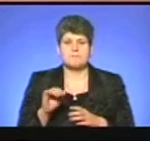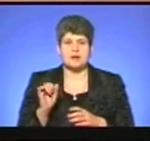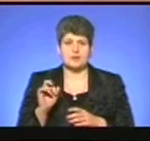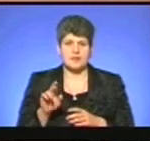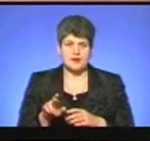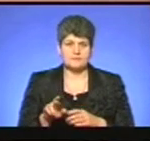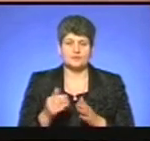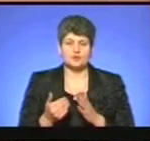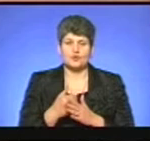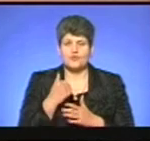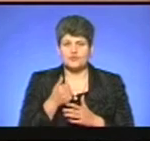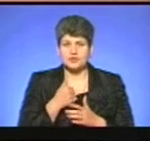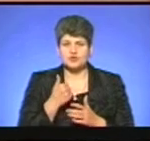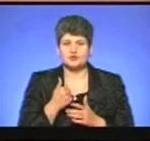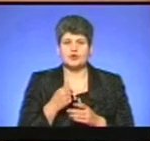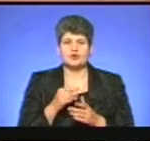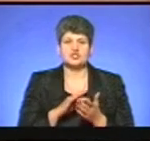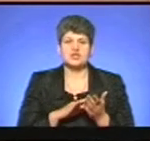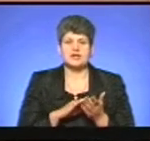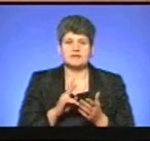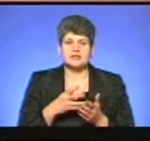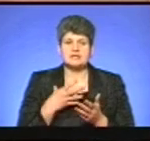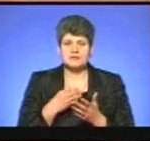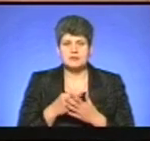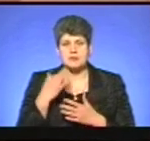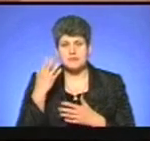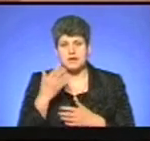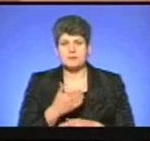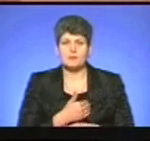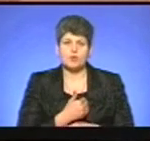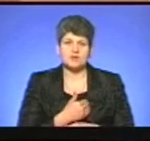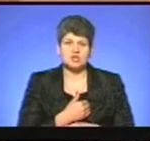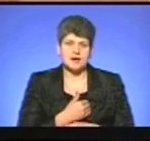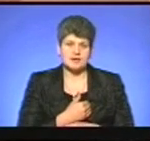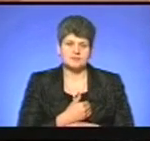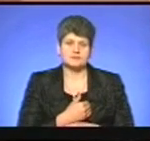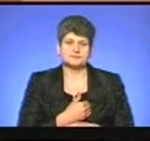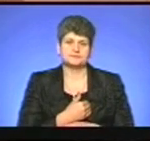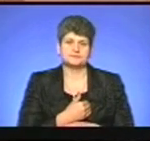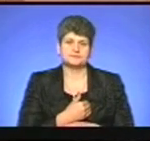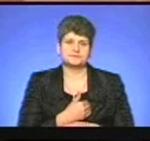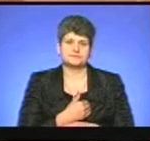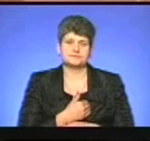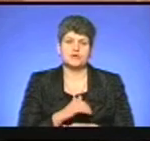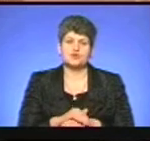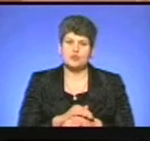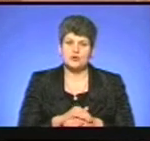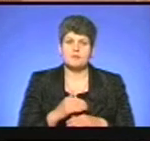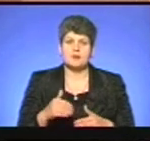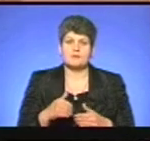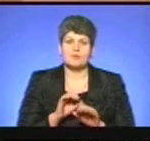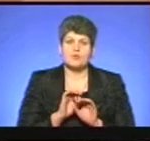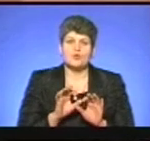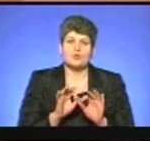новорічного чарівника своїми мріями, побажаннями, З добром ми пропагуємо